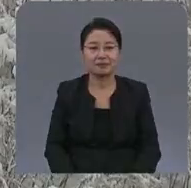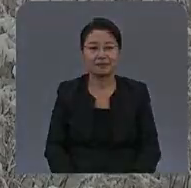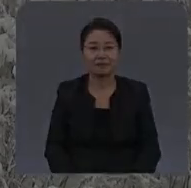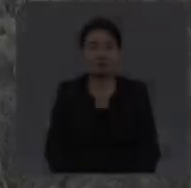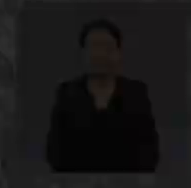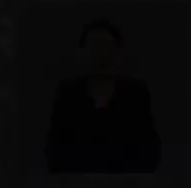này